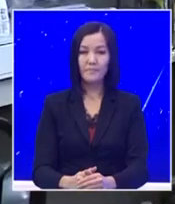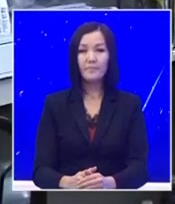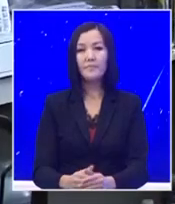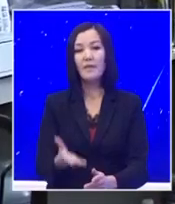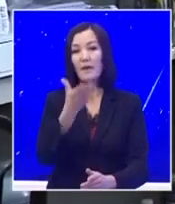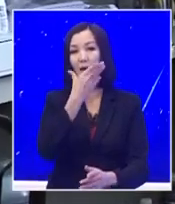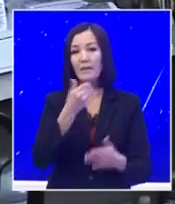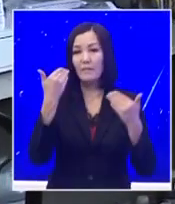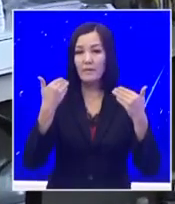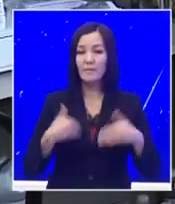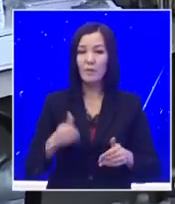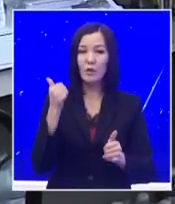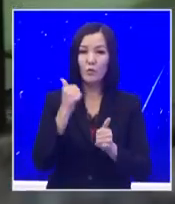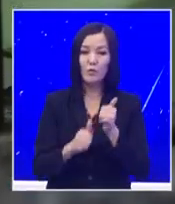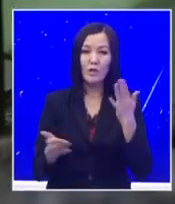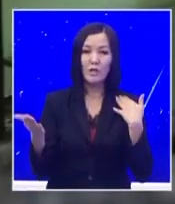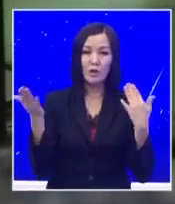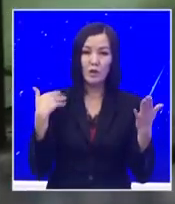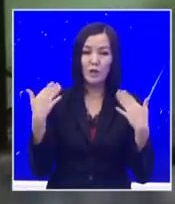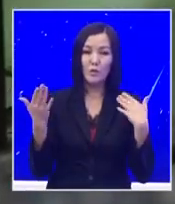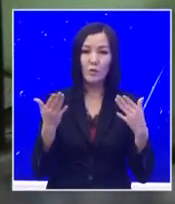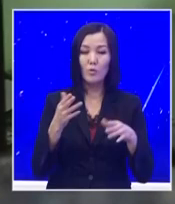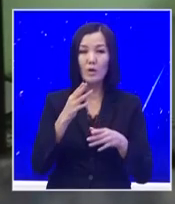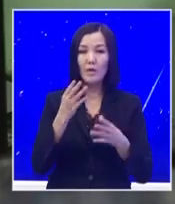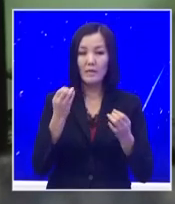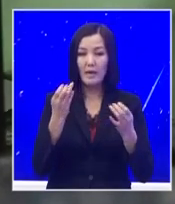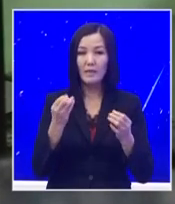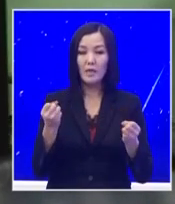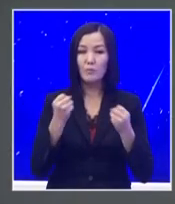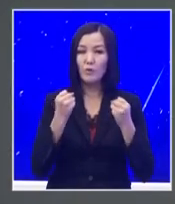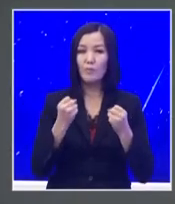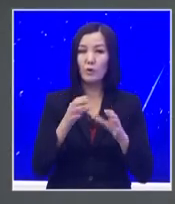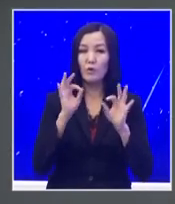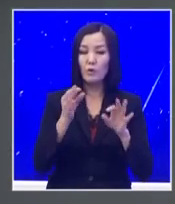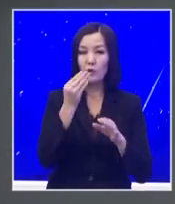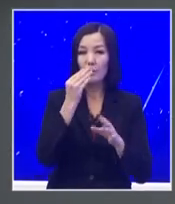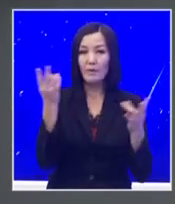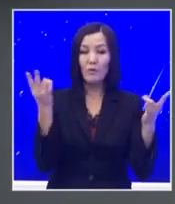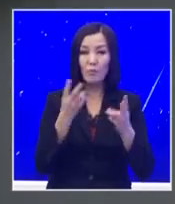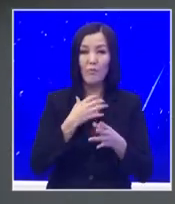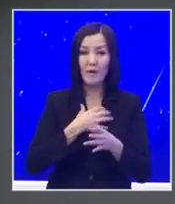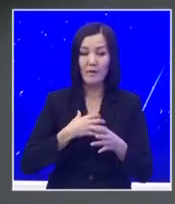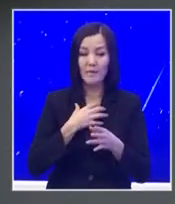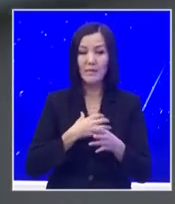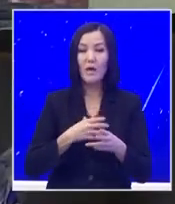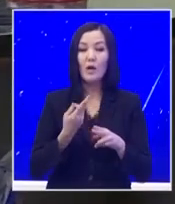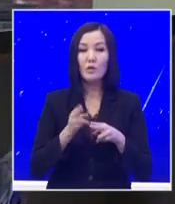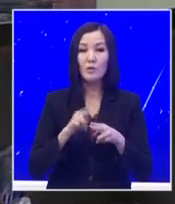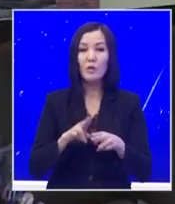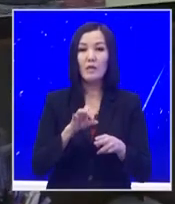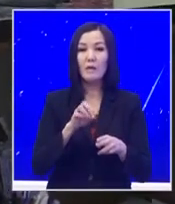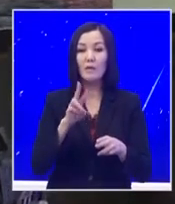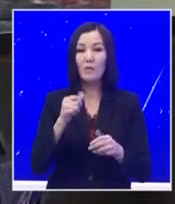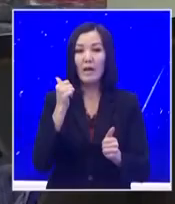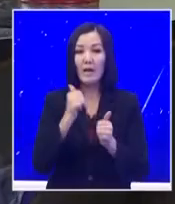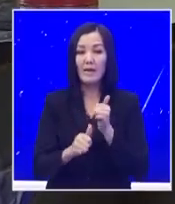Сымбатты дененің сыры күнделікті жаттығу десе қате болар. Себебі спортпен қатар дұрыс тамақтанудың да маңызы зор. Сондықтан Юлия әр